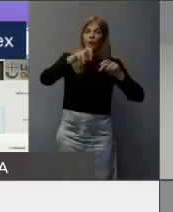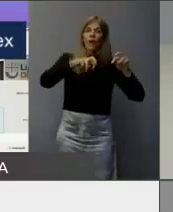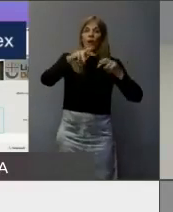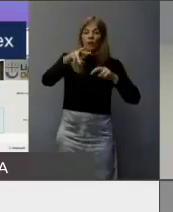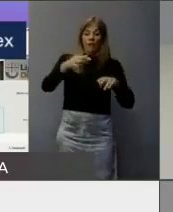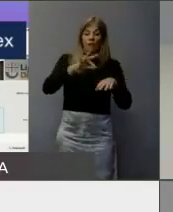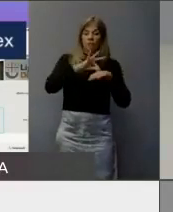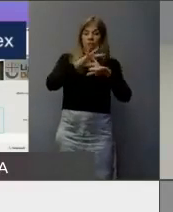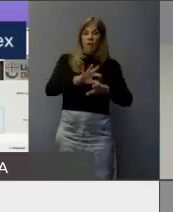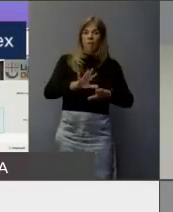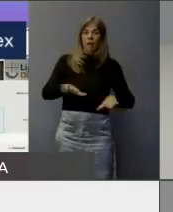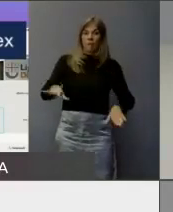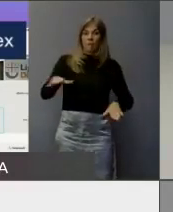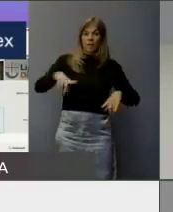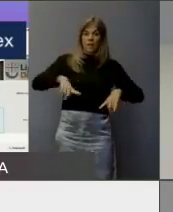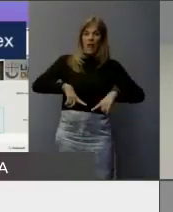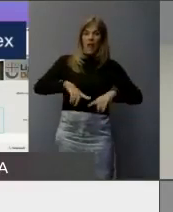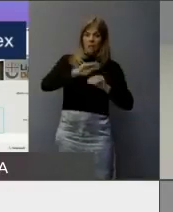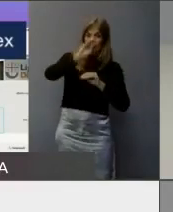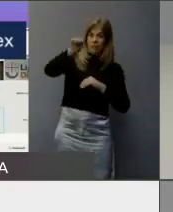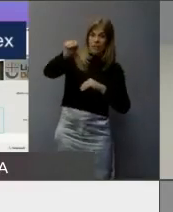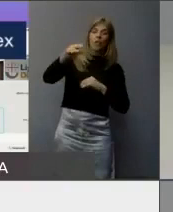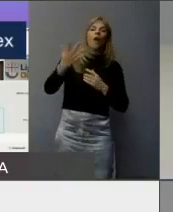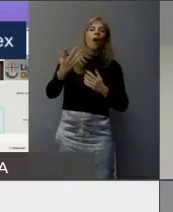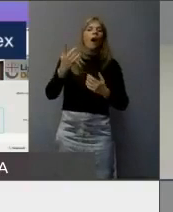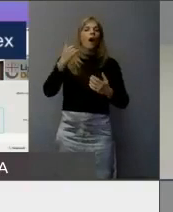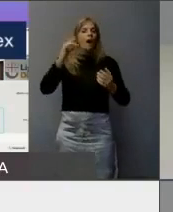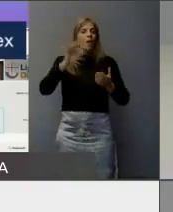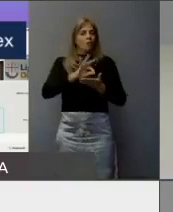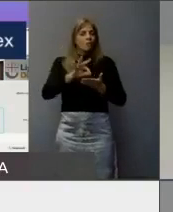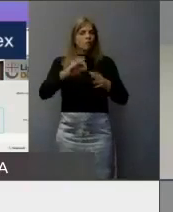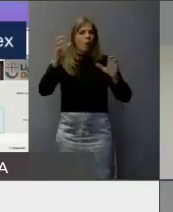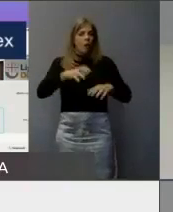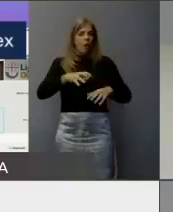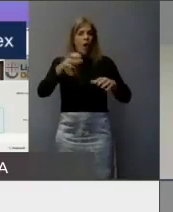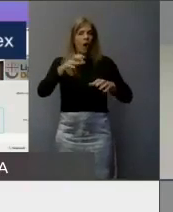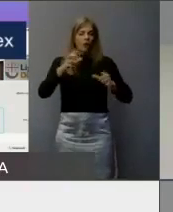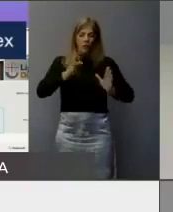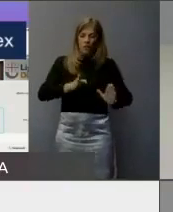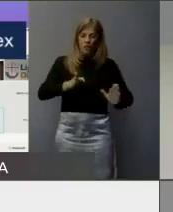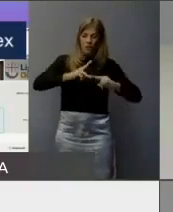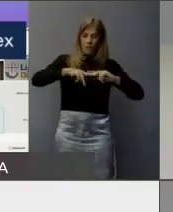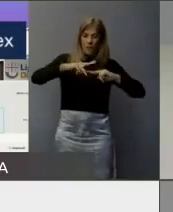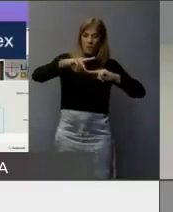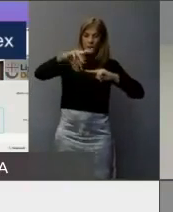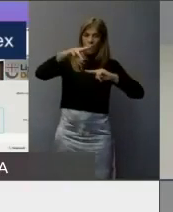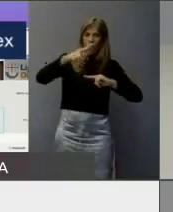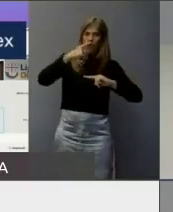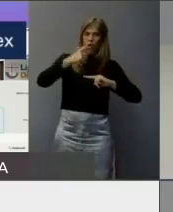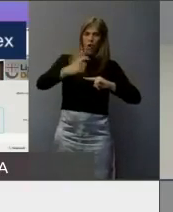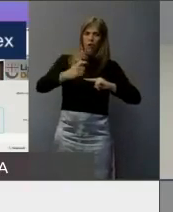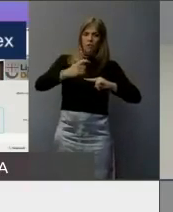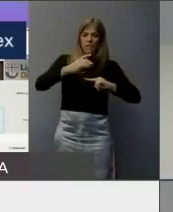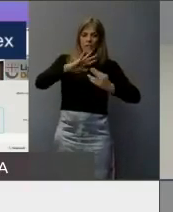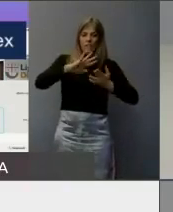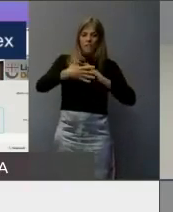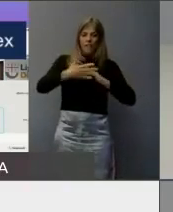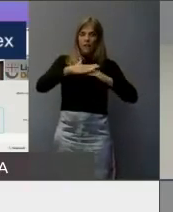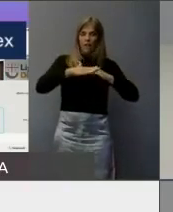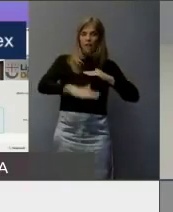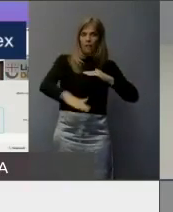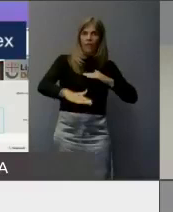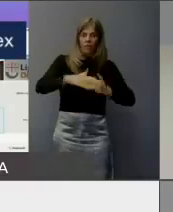piove l'acqua la parte centrale di mattoni rossi diventa veramente una lastra di ghiaccio quindi siccome questa risposta